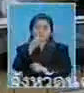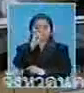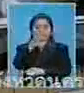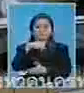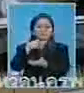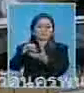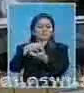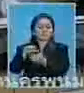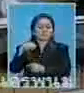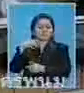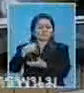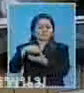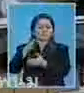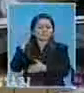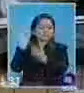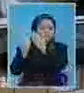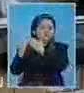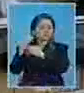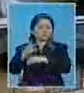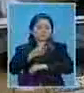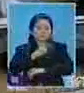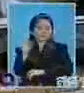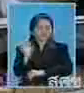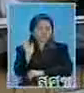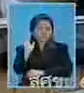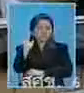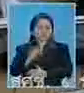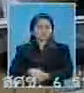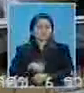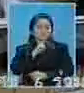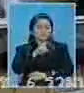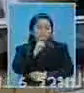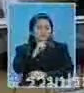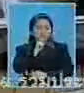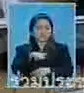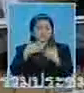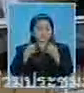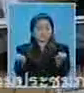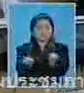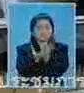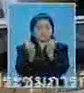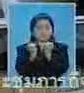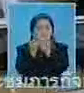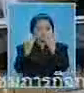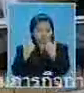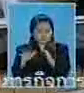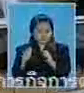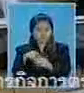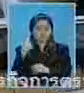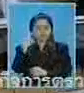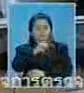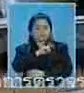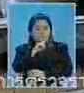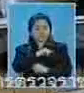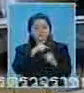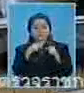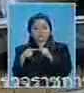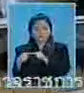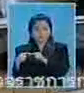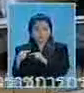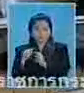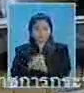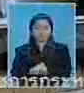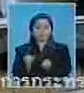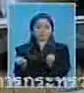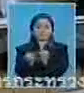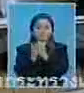านเคยกล่าวหาผู้คนไว้เป็นเรื่องเก่าไม่ต้องรับผิดชอบนะครับว่ากล่าวหาไปแล้วสร้างความเสียหายแล้วเนี่ยใครจะต้องมารับผิดชอบต่อไปต่อผล